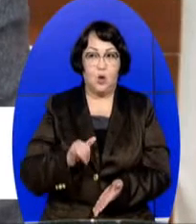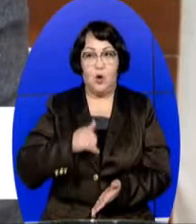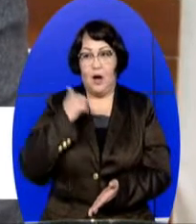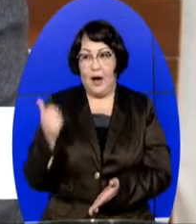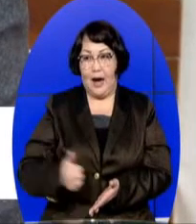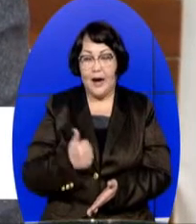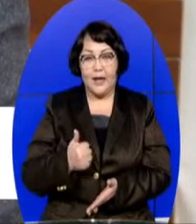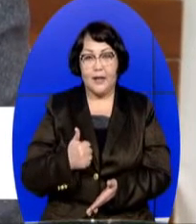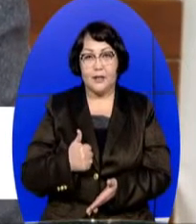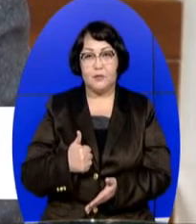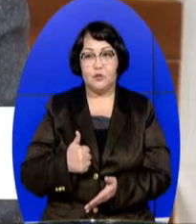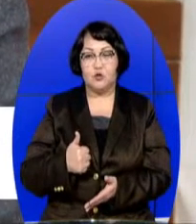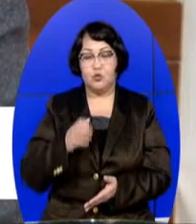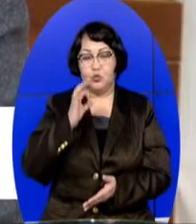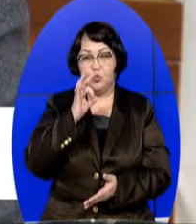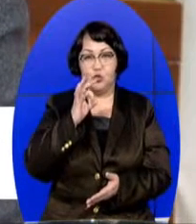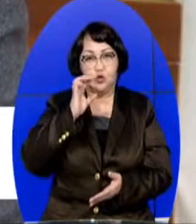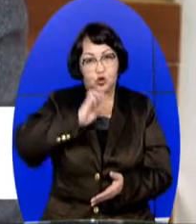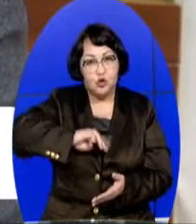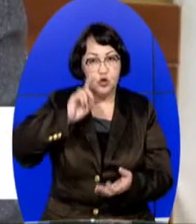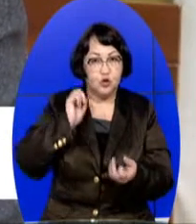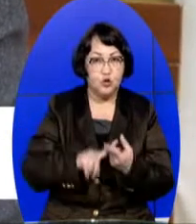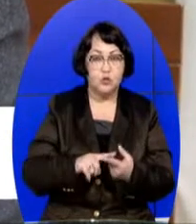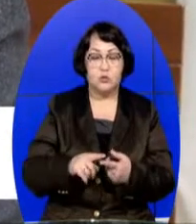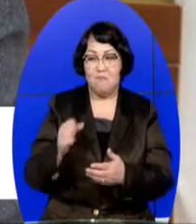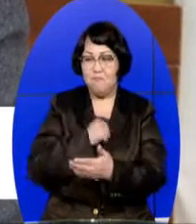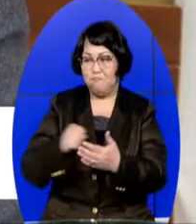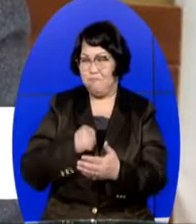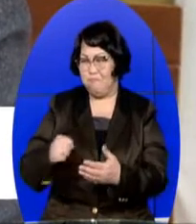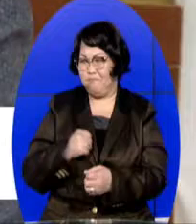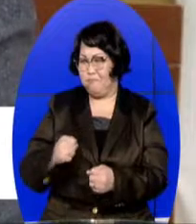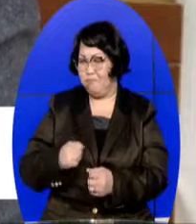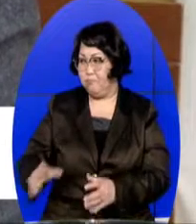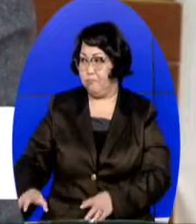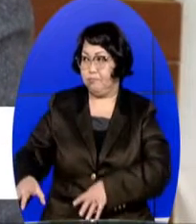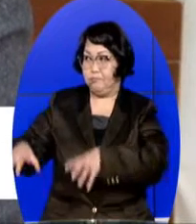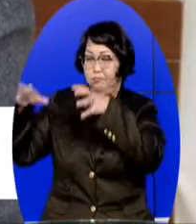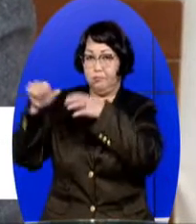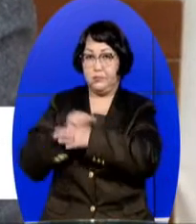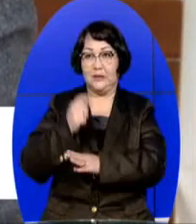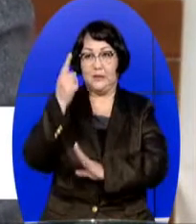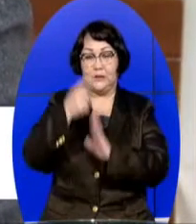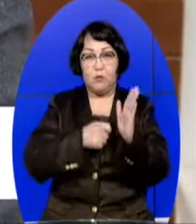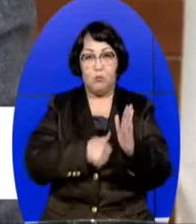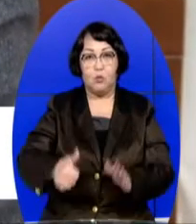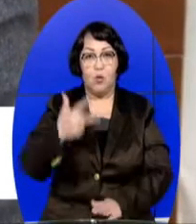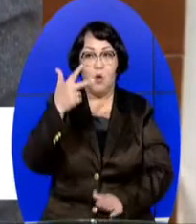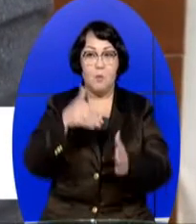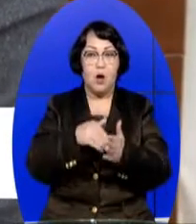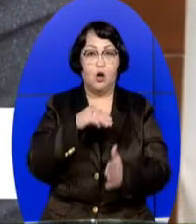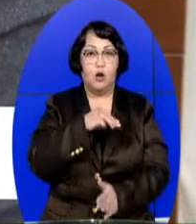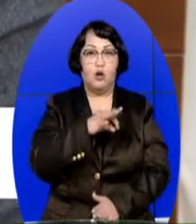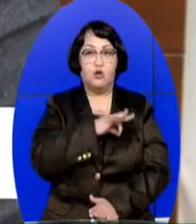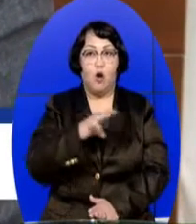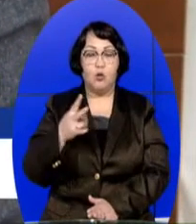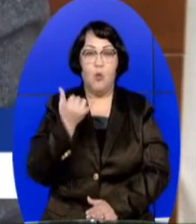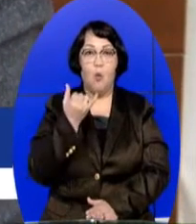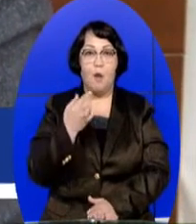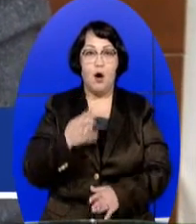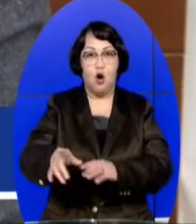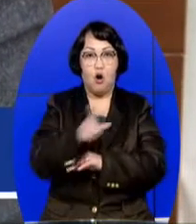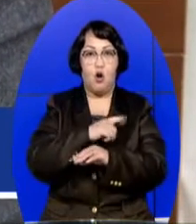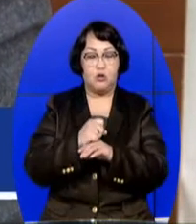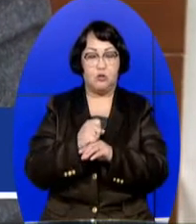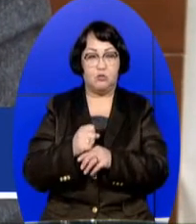юм бол энэ бэлтгэсэн махаараа 4 сард сар тутам 30,000 тонн мах буюу одоо төв суурин газар нийслэл дотын хэрэгцээнд